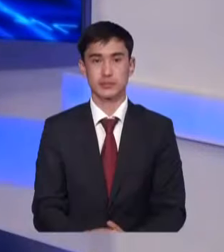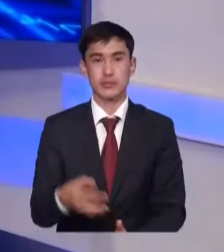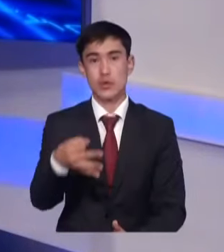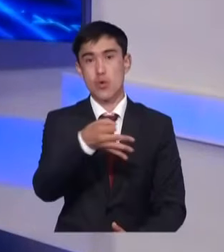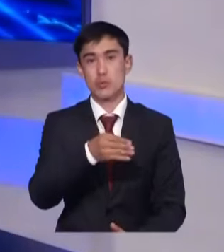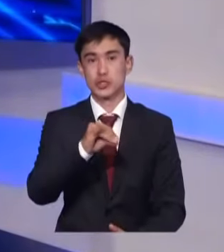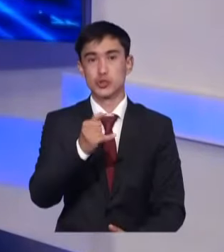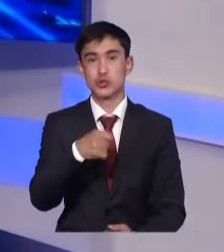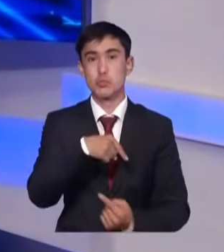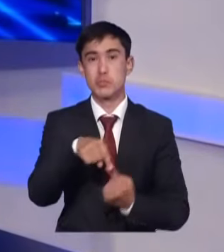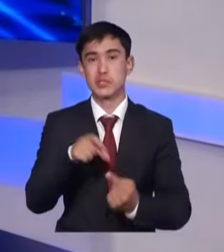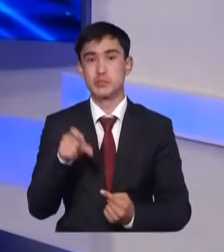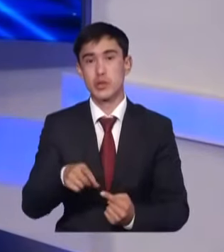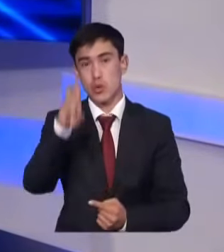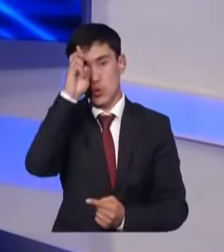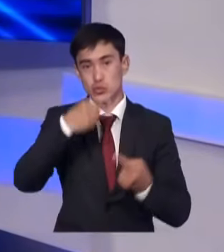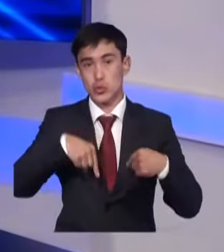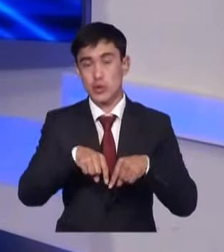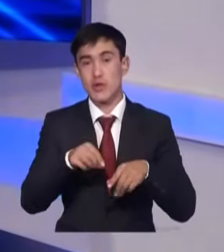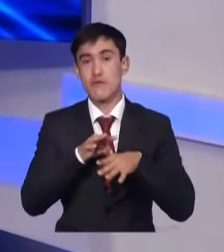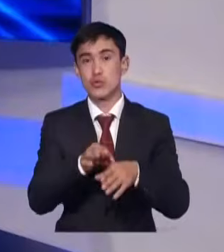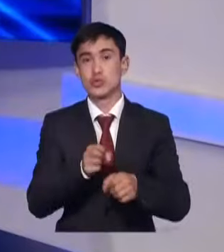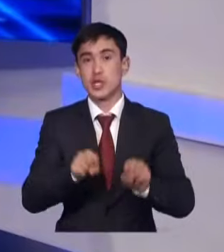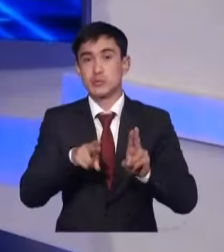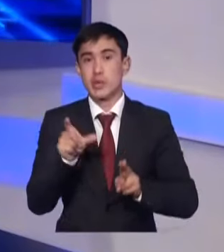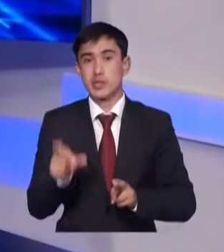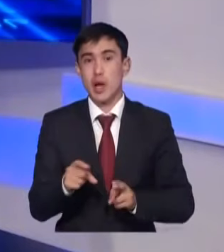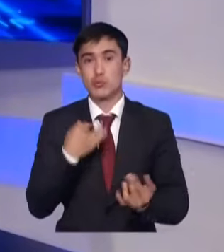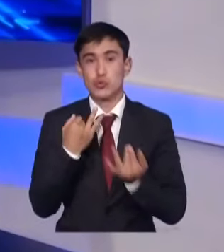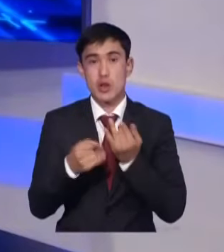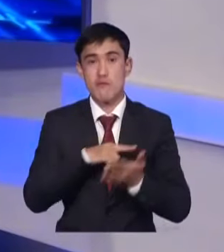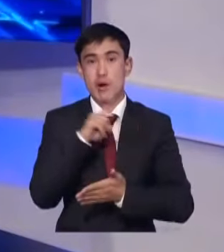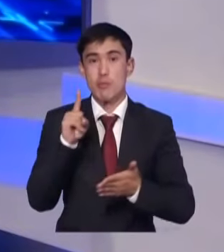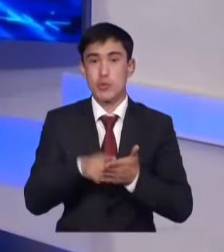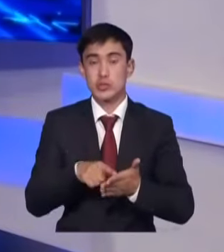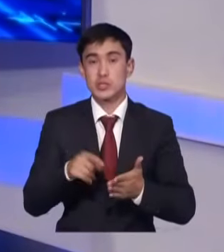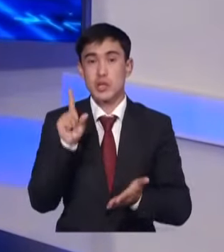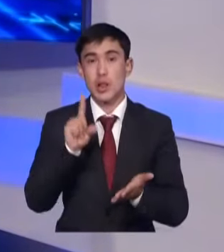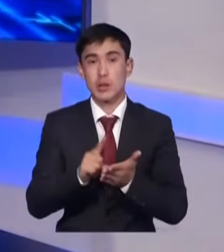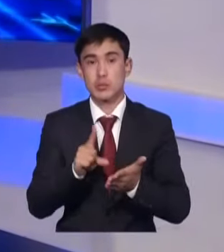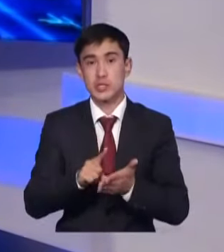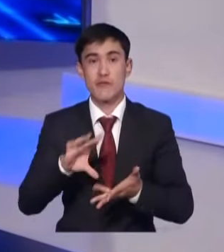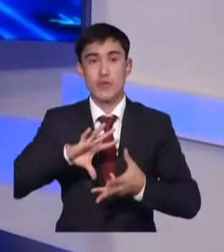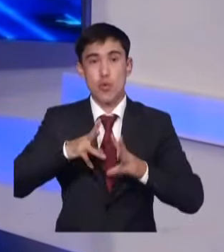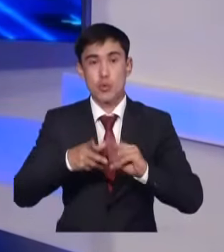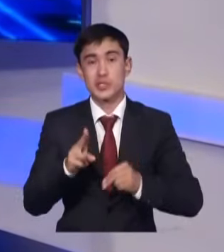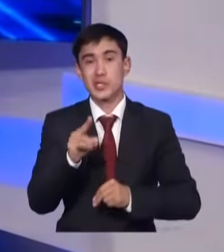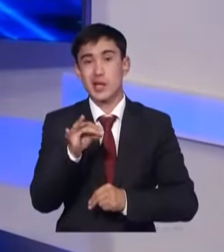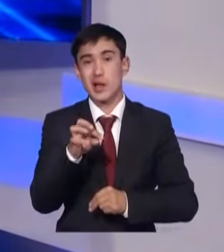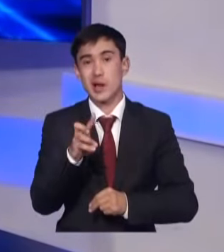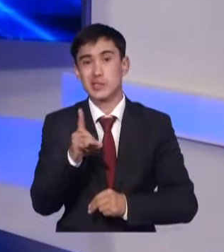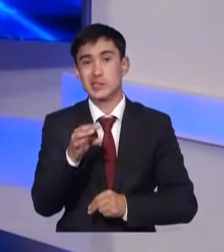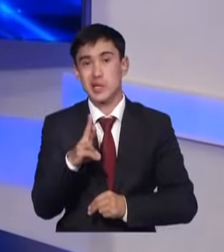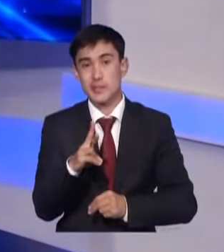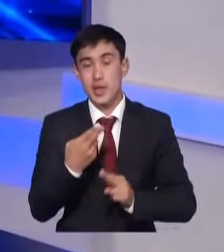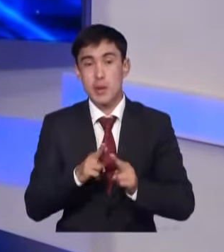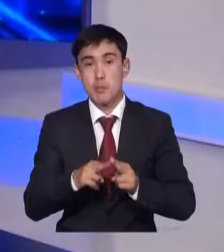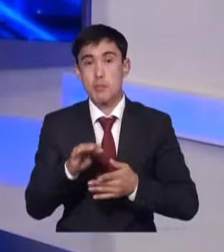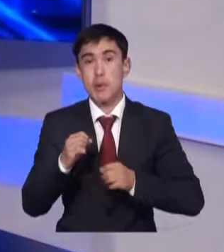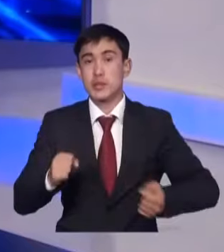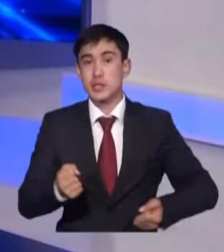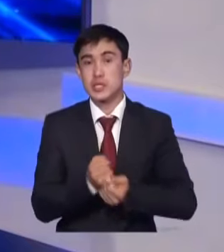В области Жетсу бизнесмены, госорганы и ведущие эксперты обсудили вопросы налогообложения и всеобщего декларирования.